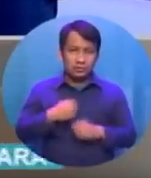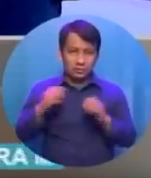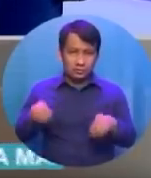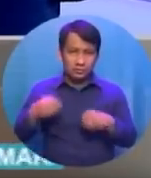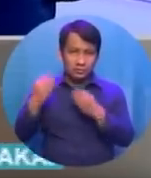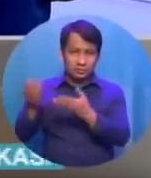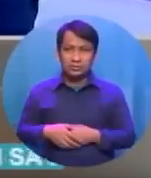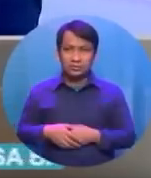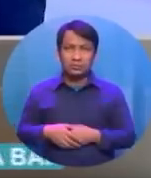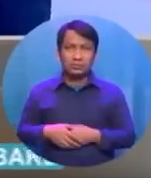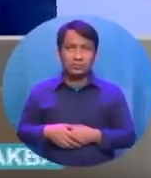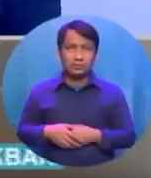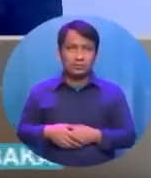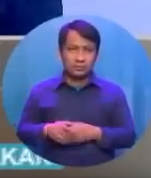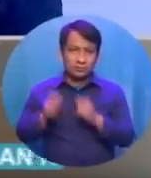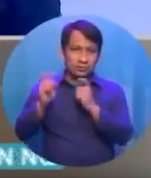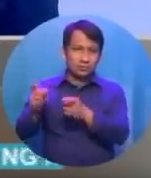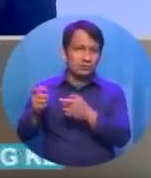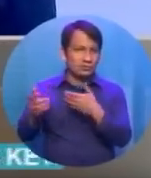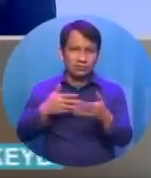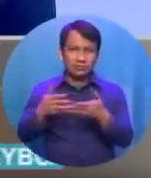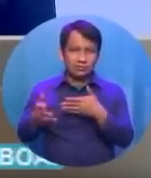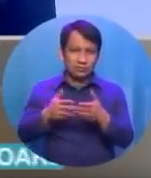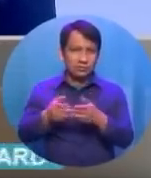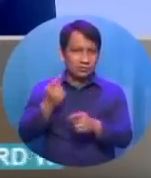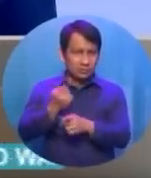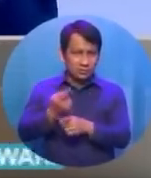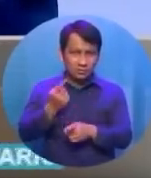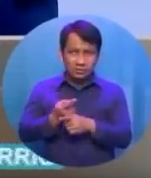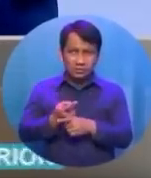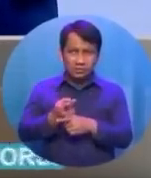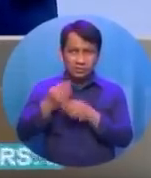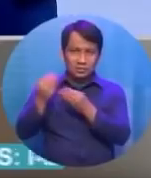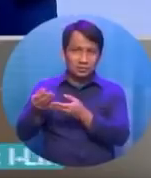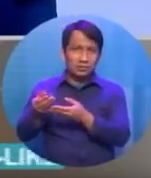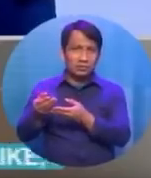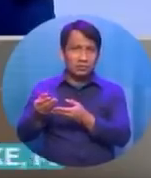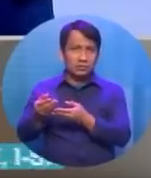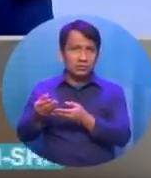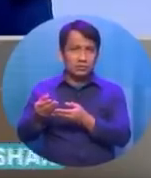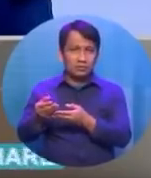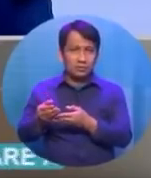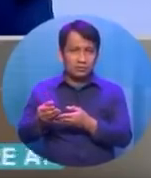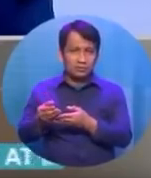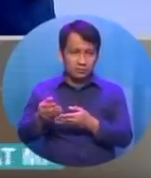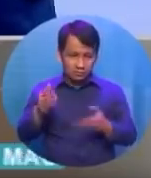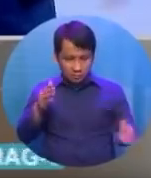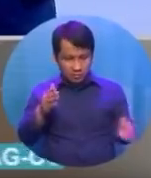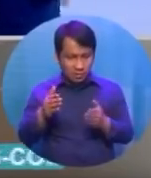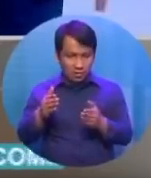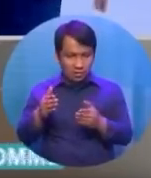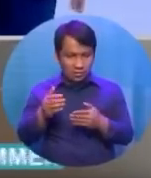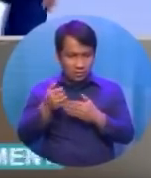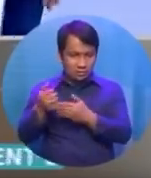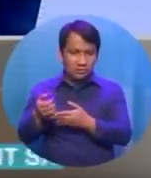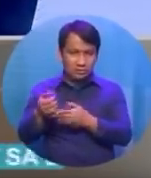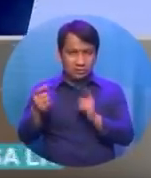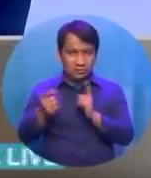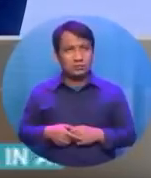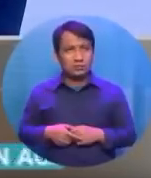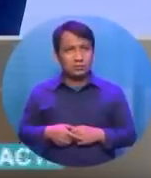magbibigay ka sa kanya ng regalo at kung ano man yung narapat at you have to make up doon sa lost years na hindi kayo